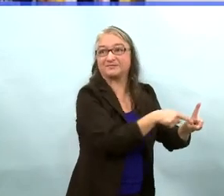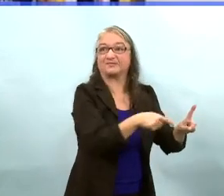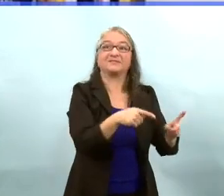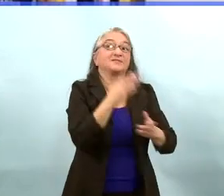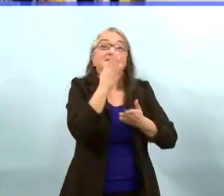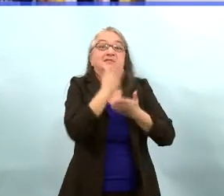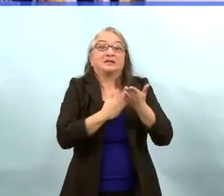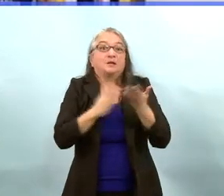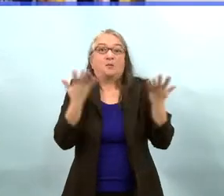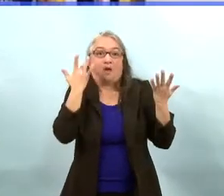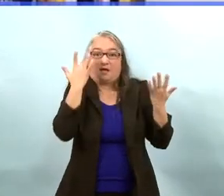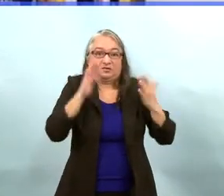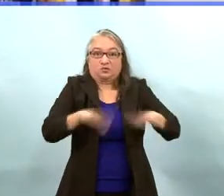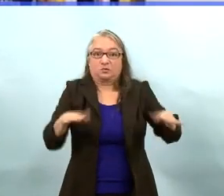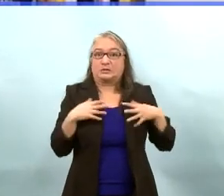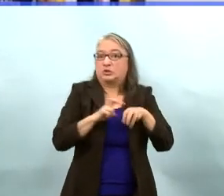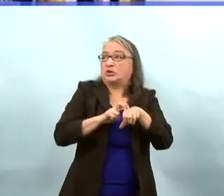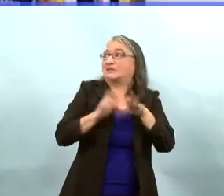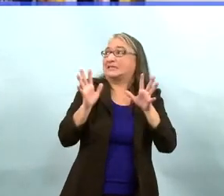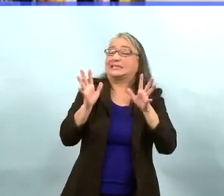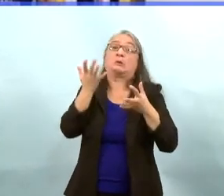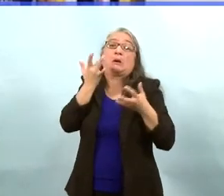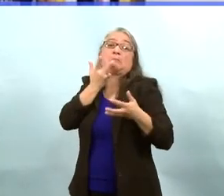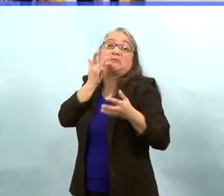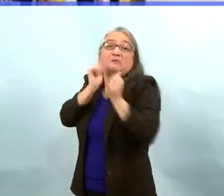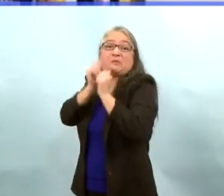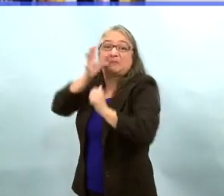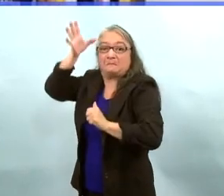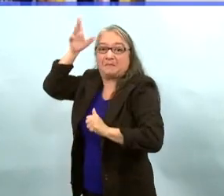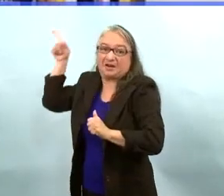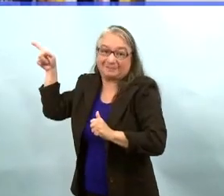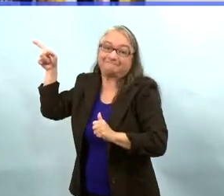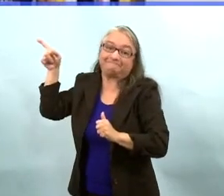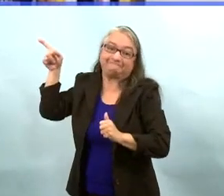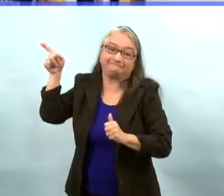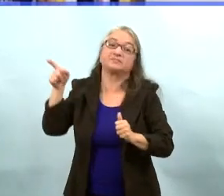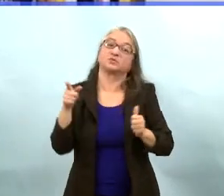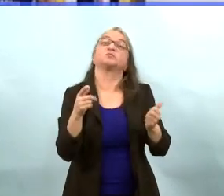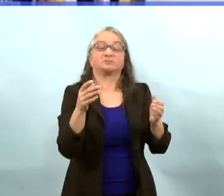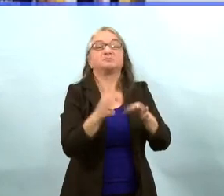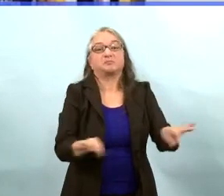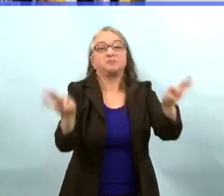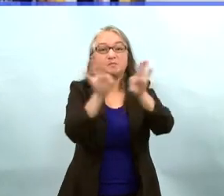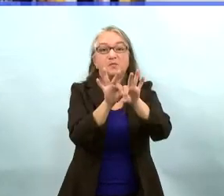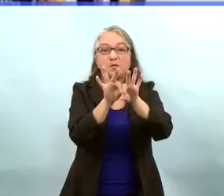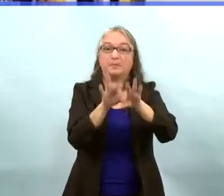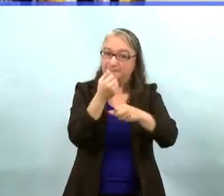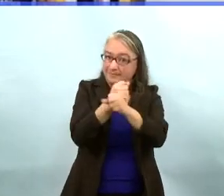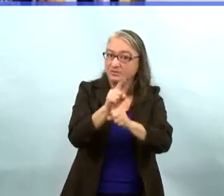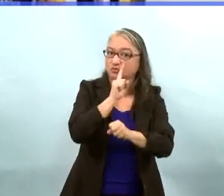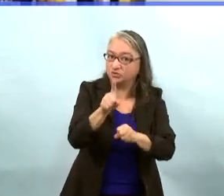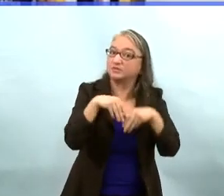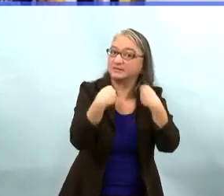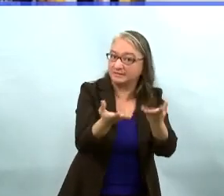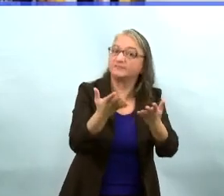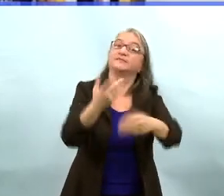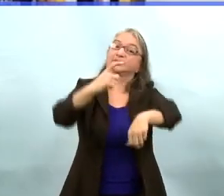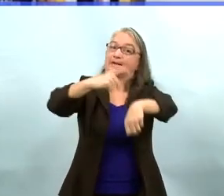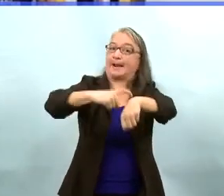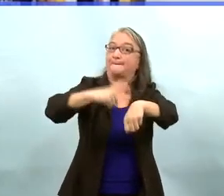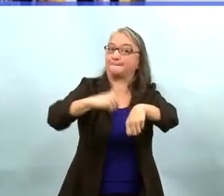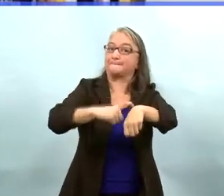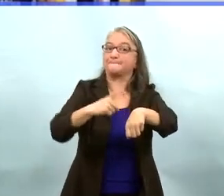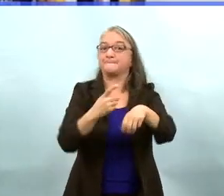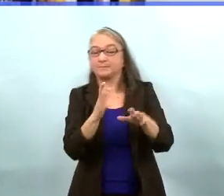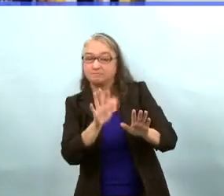à l'aise avec la vaccination. Ça permet de répondre aux questions parce que les parents peuvent être là en même temps. Donc, on veut avoir